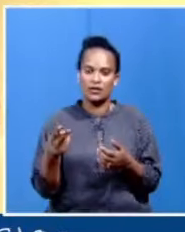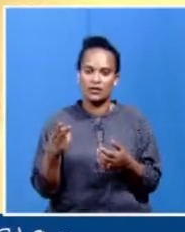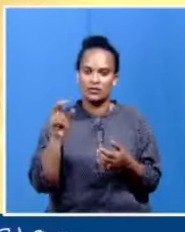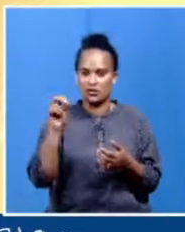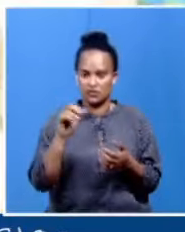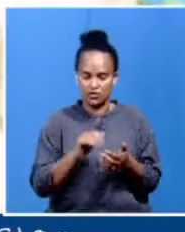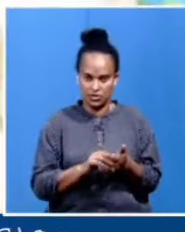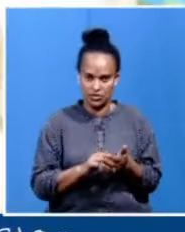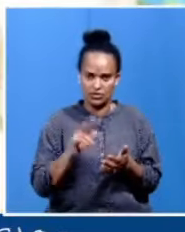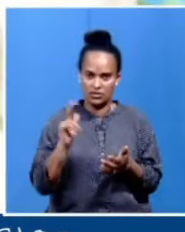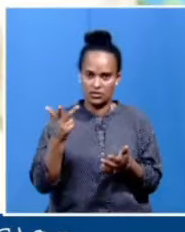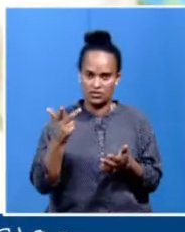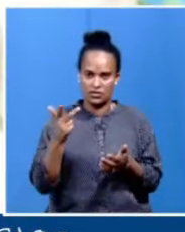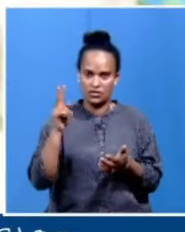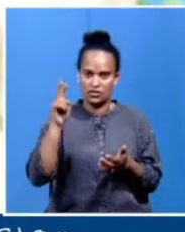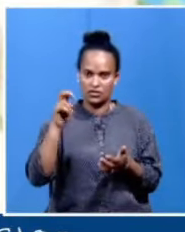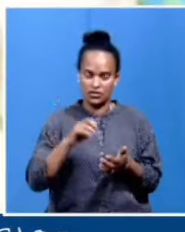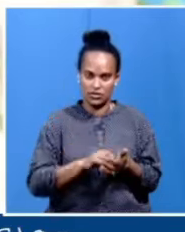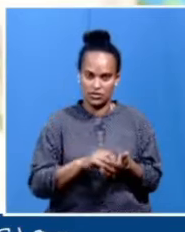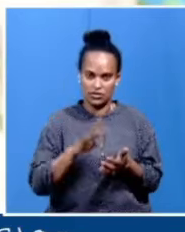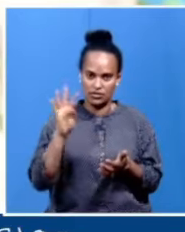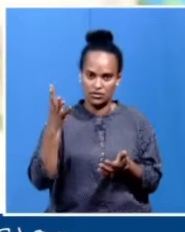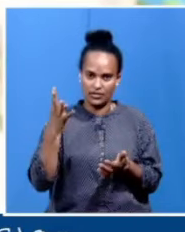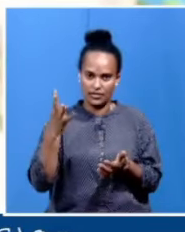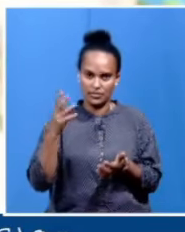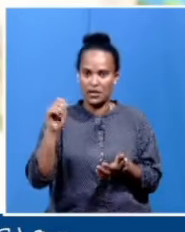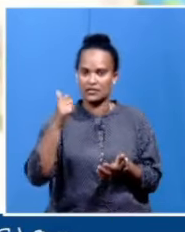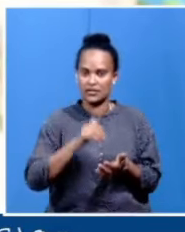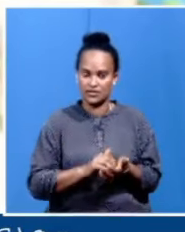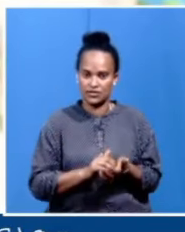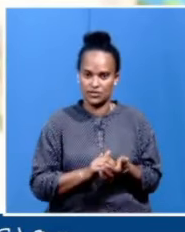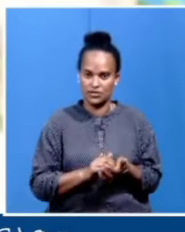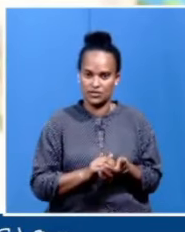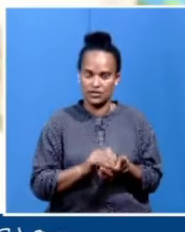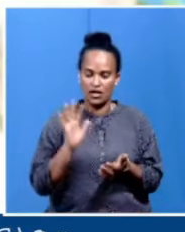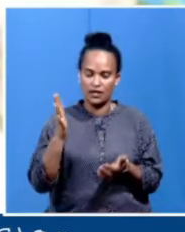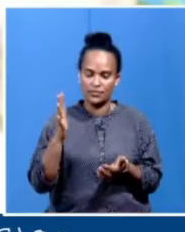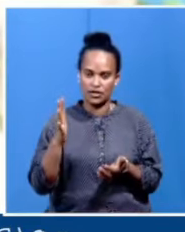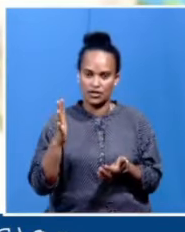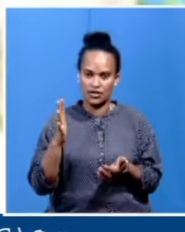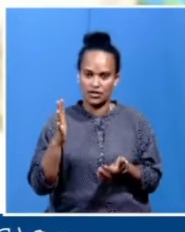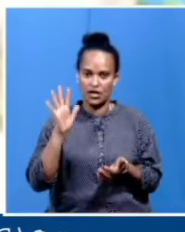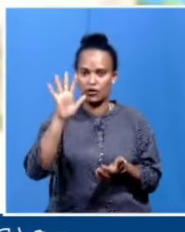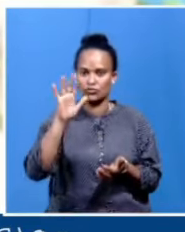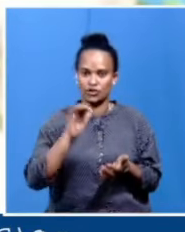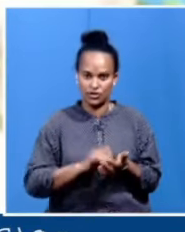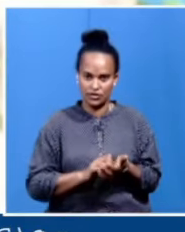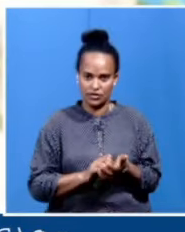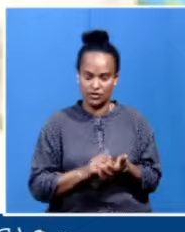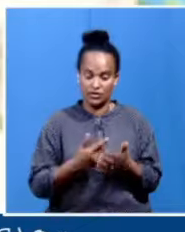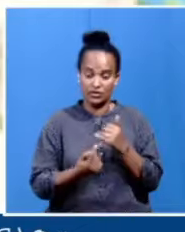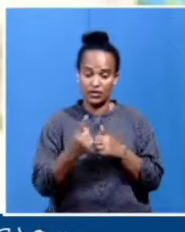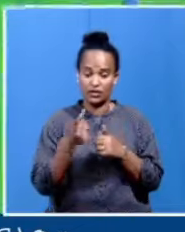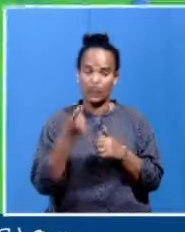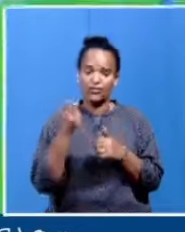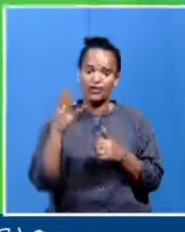سلاسة شح سلاسة نزوجت عشرة شح رابعين نزوجت الدمع عشرة شح كم دمع حمشين نزوجت الدمع حمشة شح زت رأيت اللي خلنا